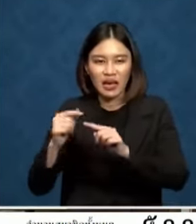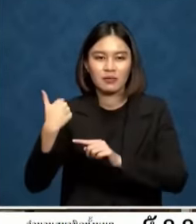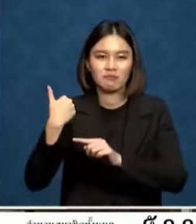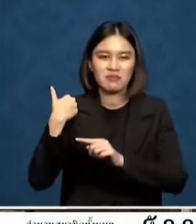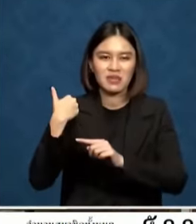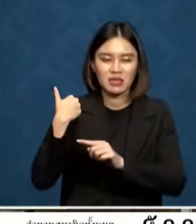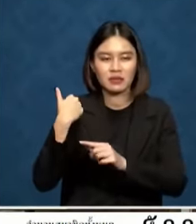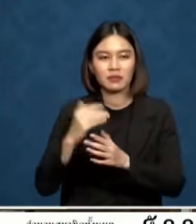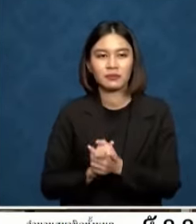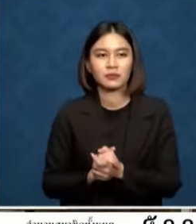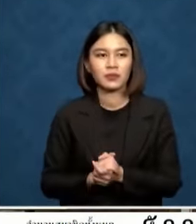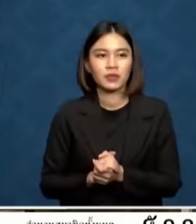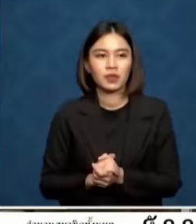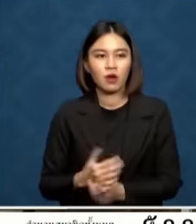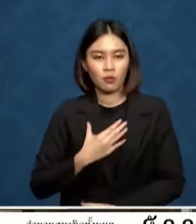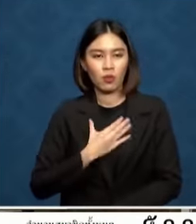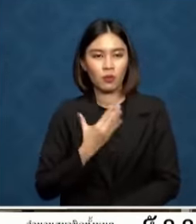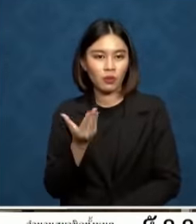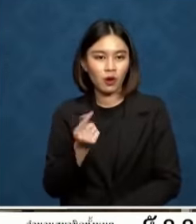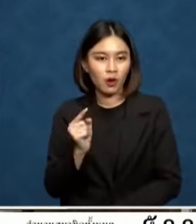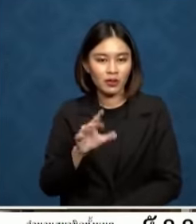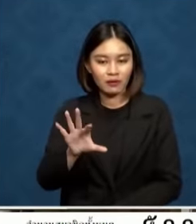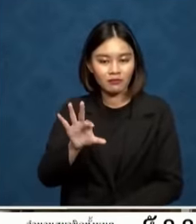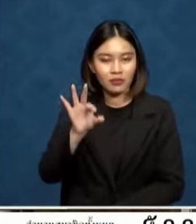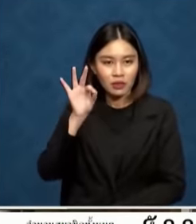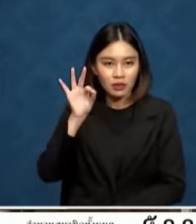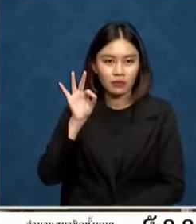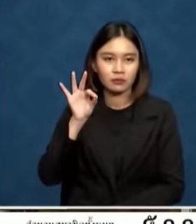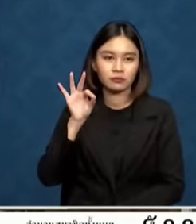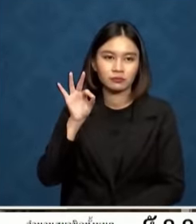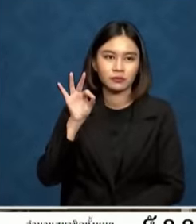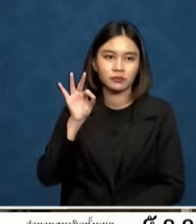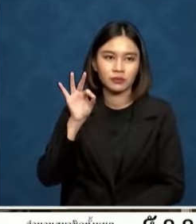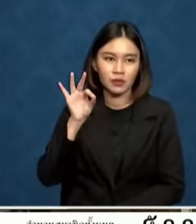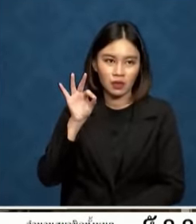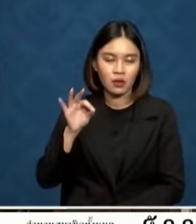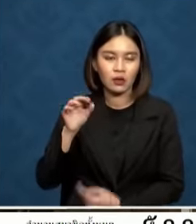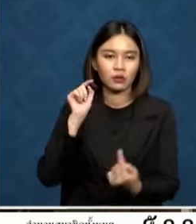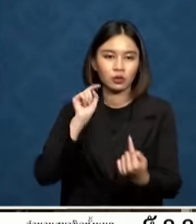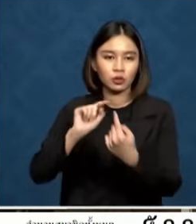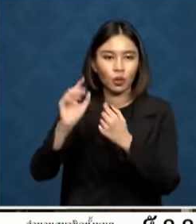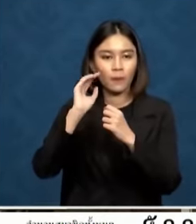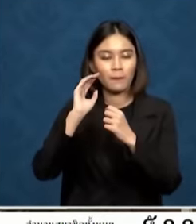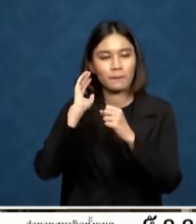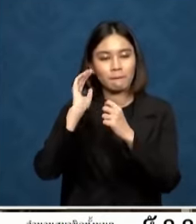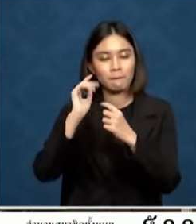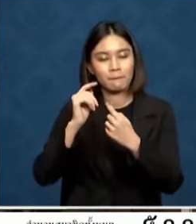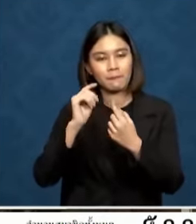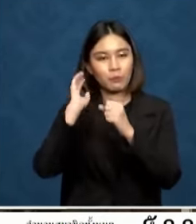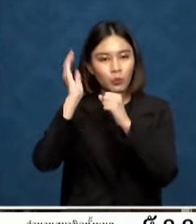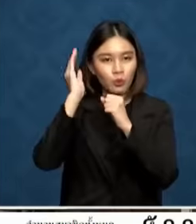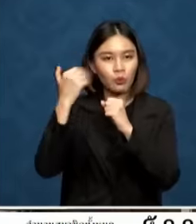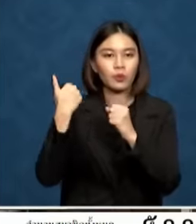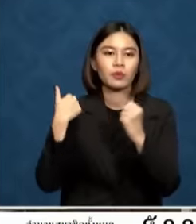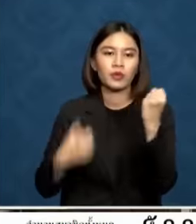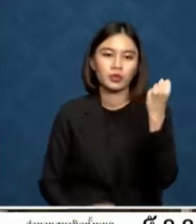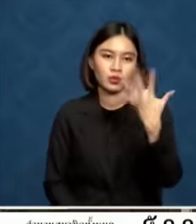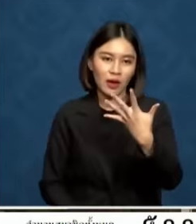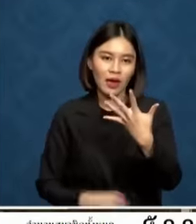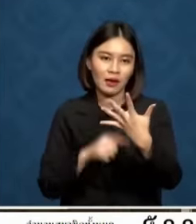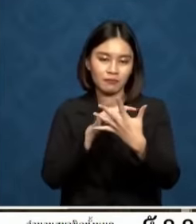ครับซึ่งผมขออนุญาตที่จะหยิบยกขึ้นมาต่อท่านประธานแค่สัก 5ประเด็น